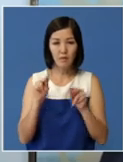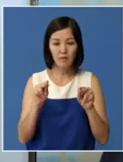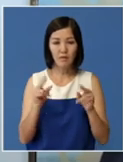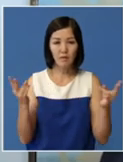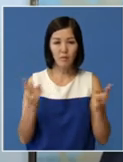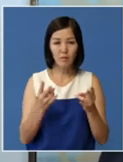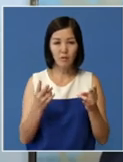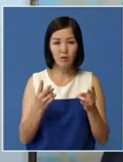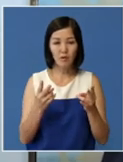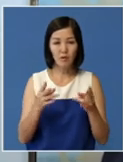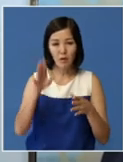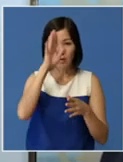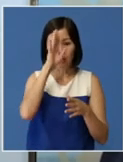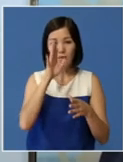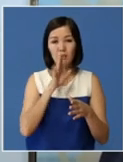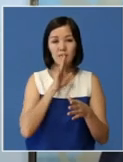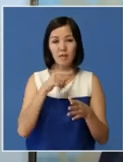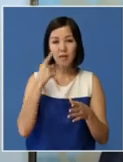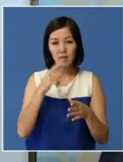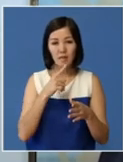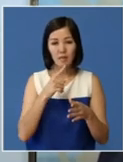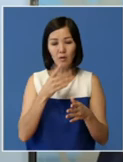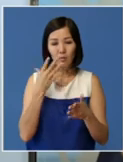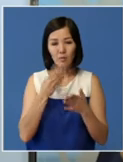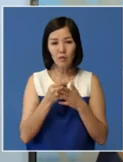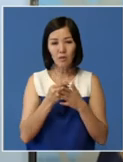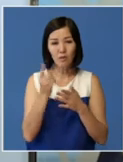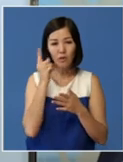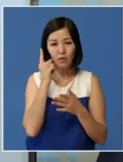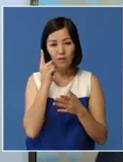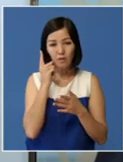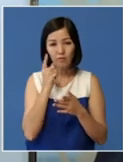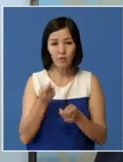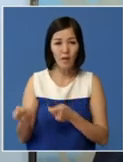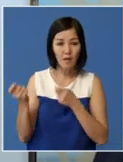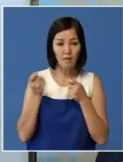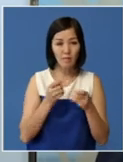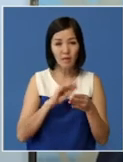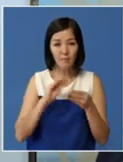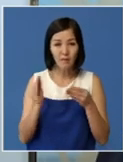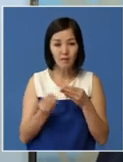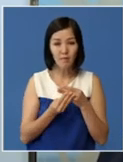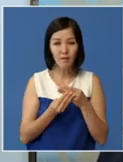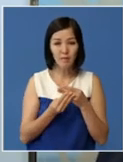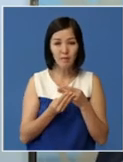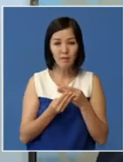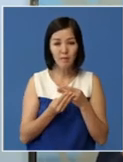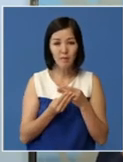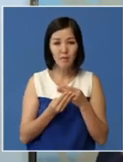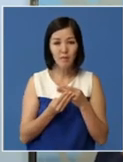Біз балаларға айттық. Мысалы, өздерің шпаргалка, басқа ұялы телефонды алып келсеңдер, онда ол шпаргалканы ең бірінші әкпелім